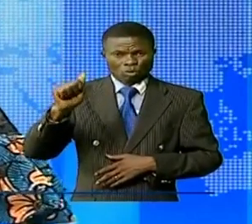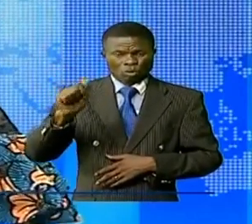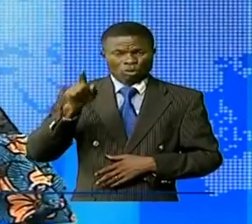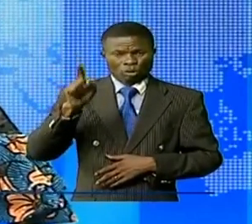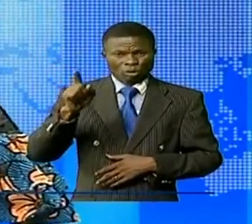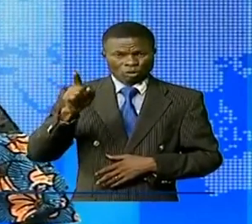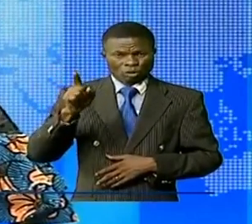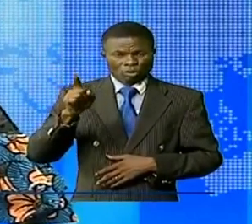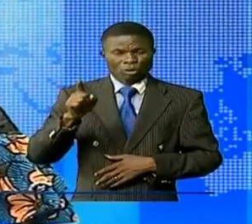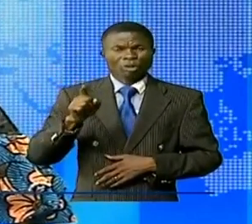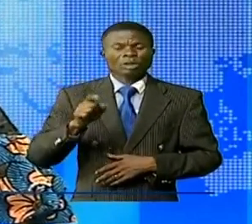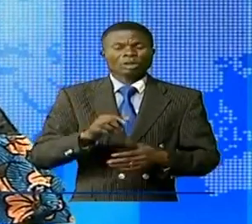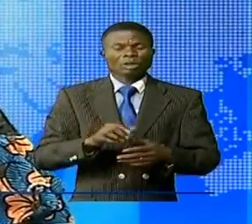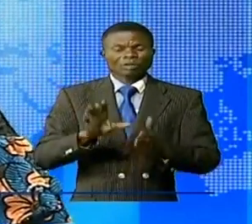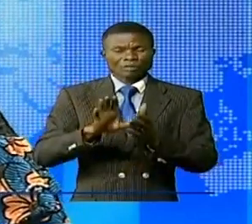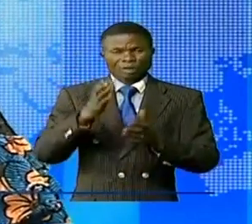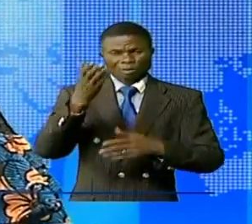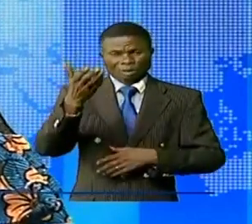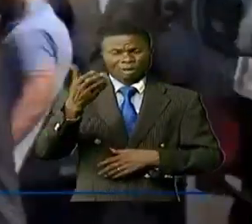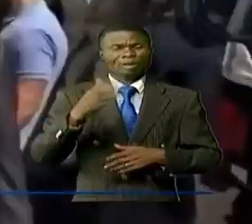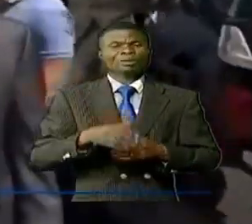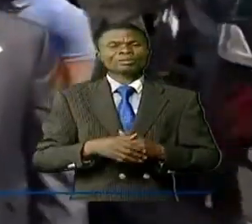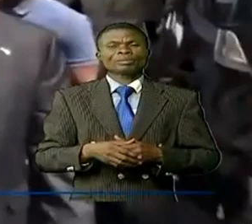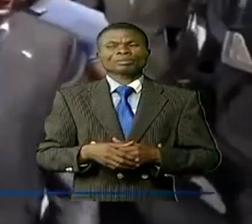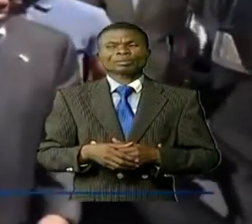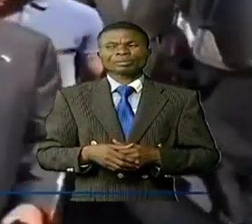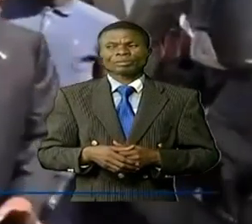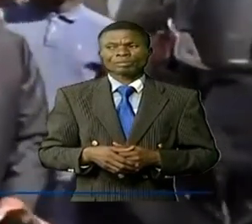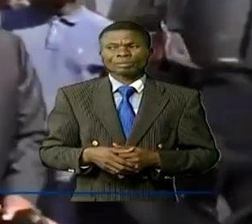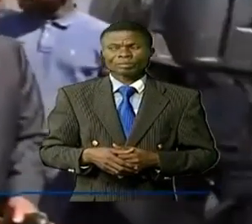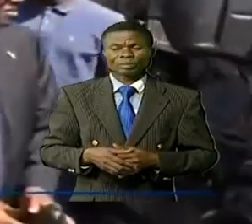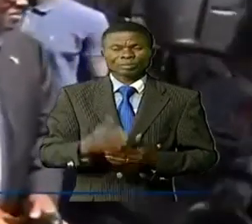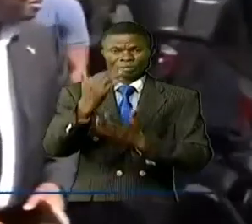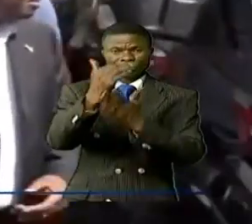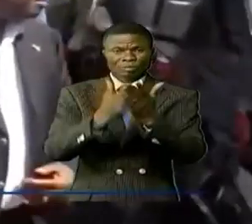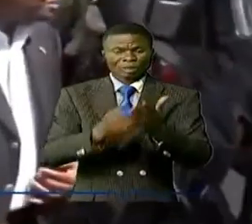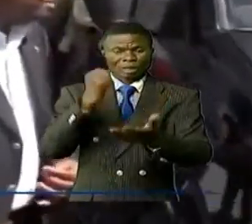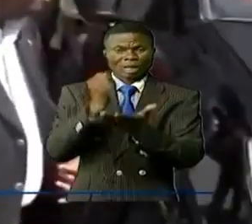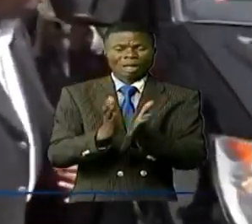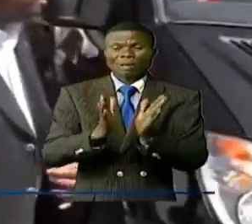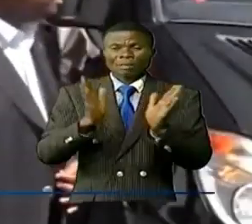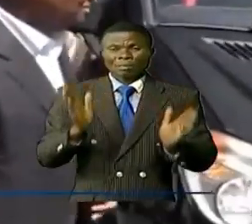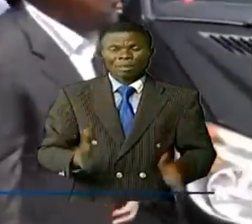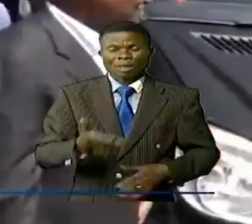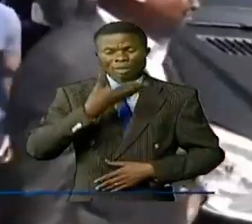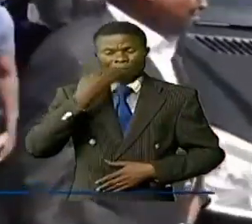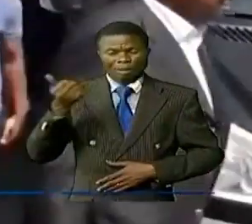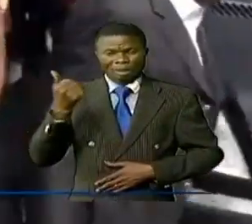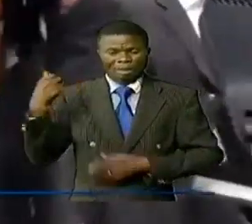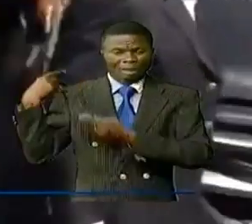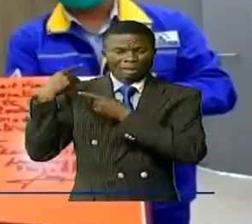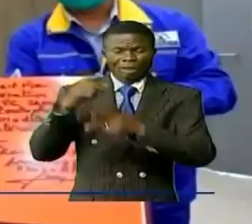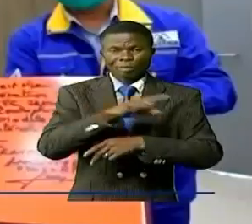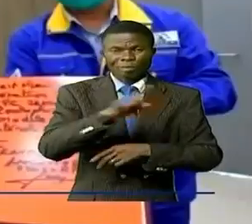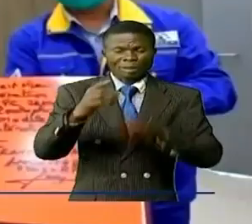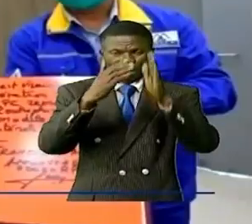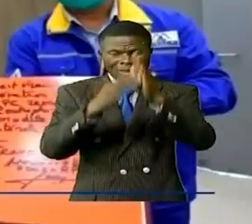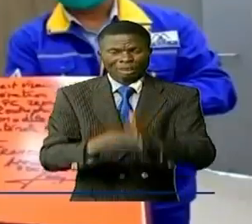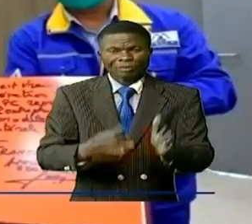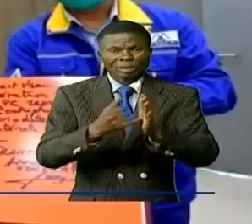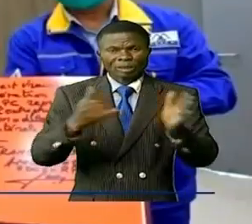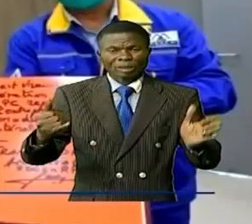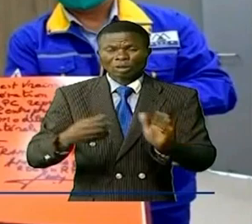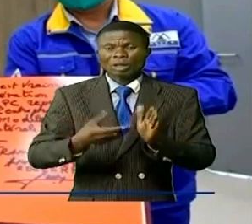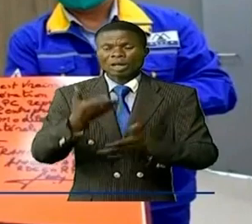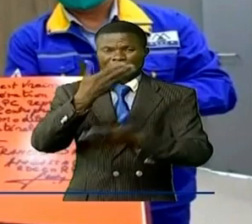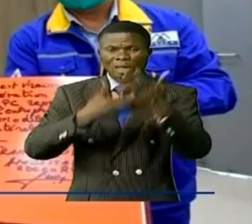et Béatrice Chaco pour ce reportage. En tête des listes des meilleurs ambassadeurs congolais depuis 1960, il a représenté